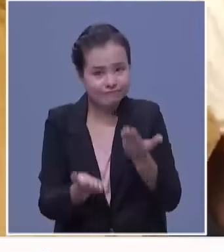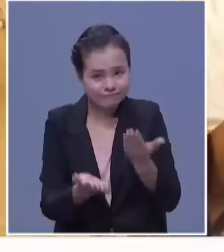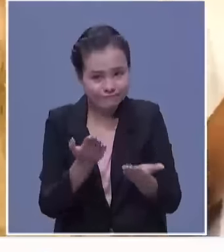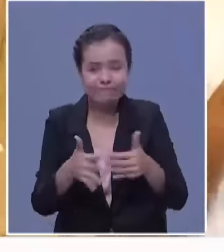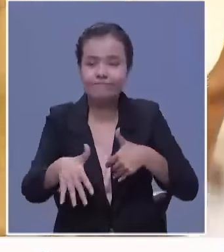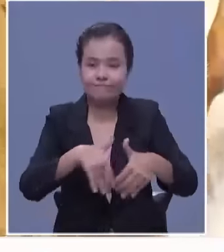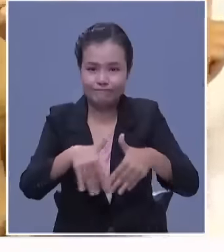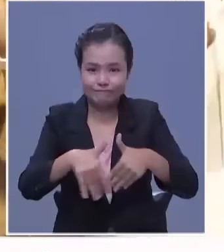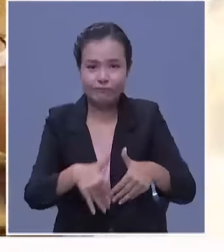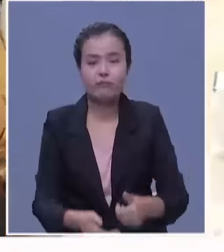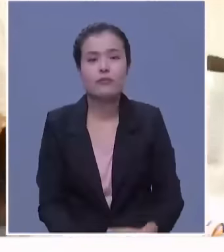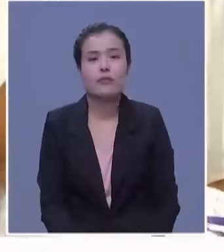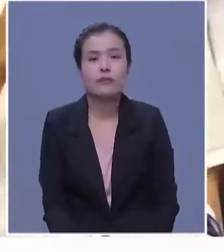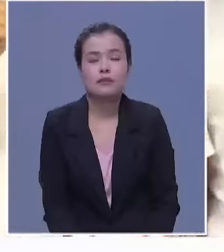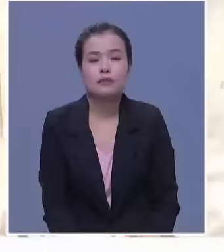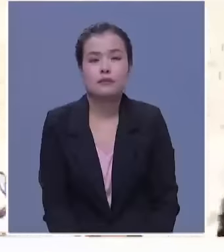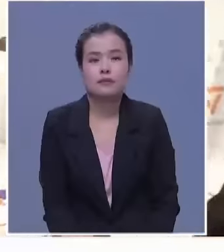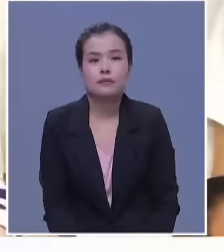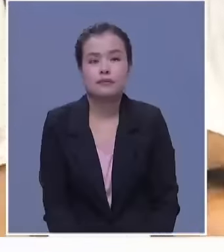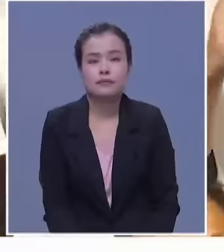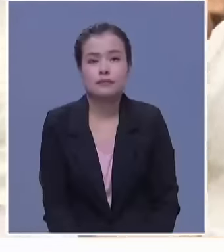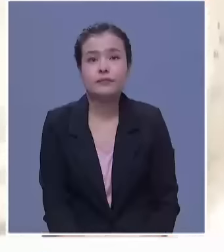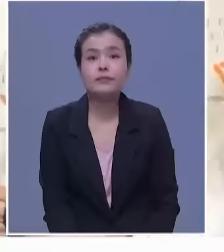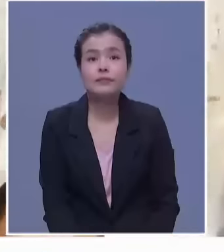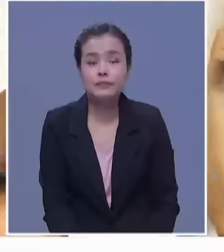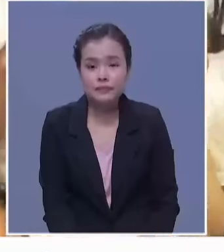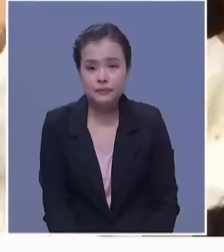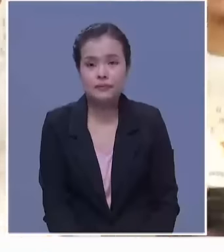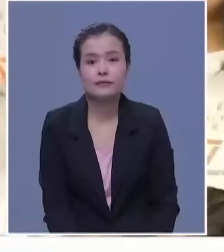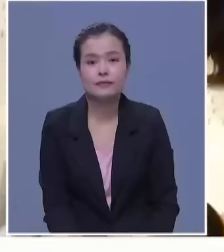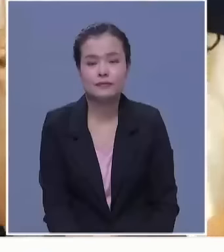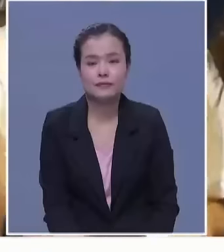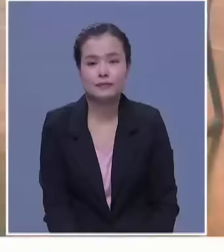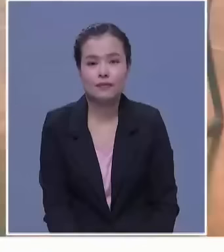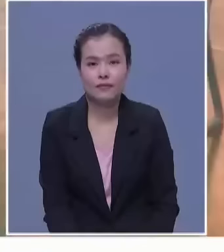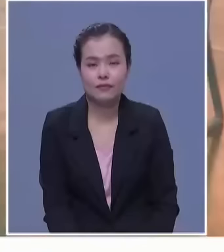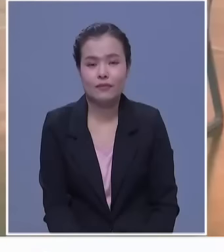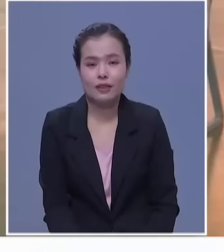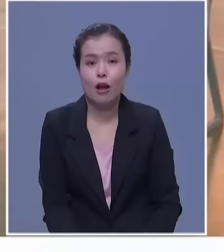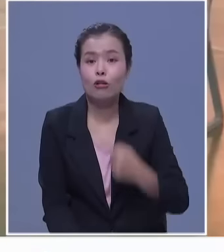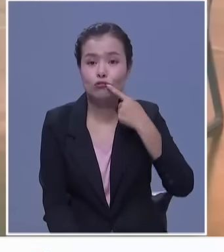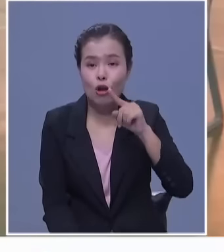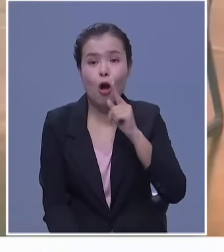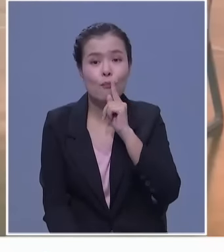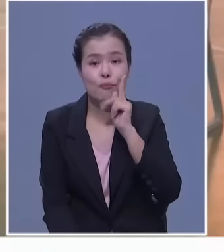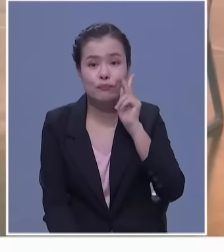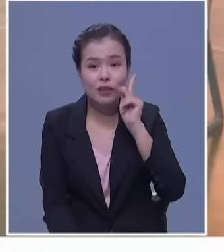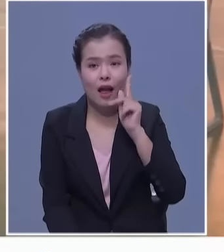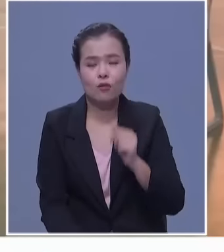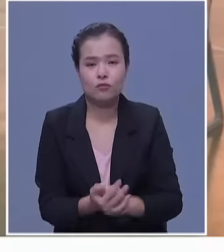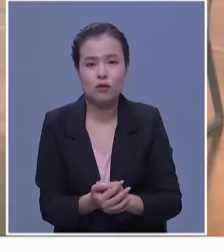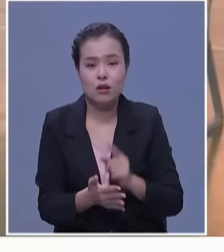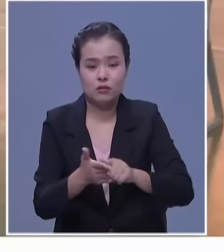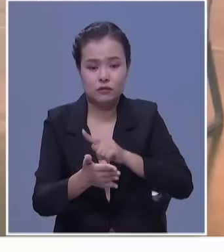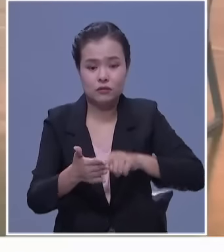ราชบุรีนะครับเดี๋ยวครับนอกจากนี้คุณเพงณัฐพงษ์นะครับก็ยังตอบคำถามผู้สื่อข่าวกรณีสนามเลือก